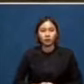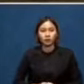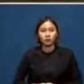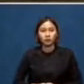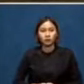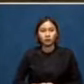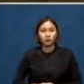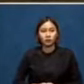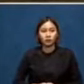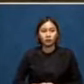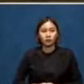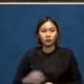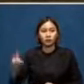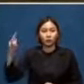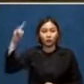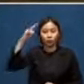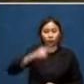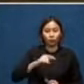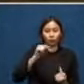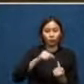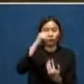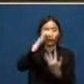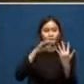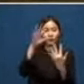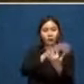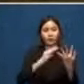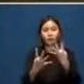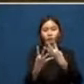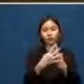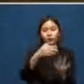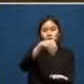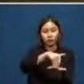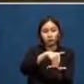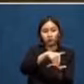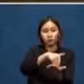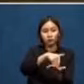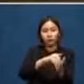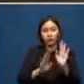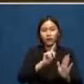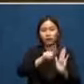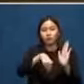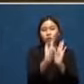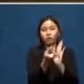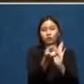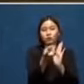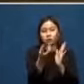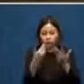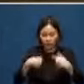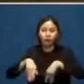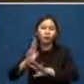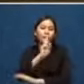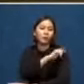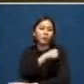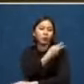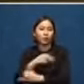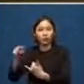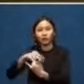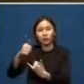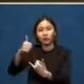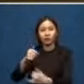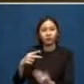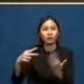ตั้งแต่เดินทางมาถึงเข้าเรือนจำกลางและอยู่แค่นั้นอยู่ในนั้นไม่กี่ชั่วโมงก็ได้รับการอนุญาตให้ไปพักรักษาตัวที่ห้องพิเศษ ขอประท้ว